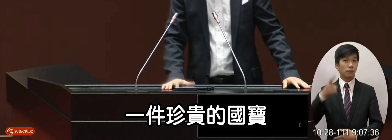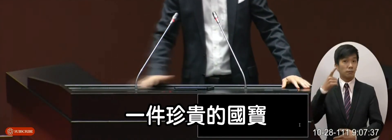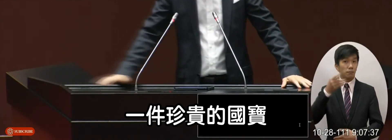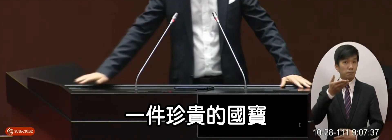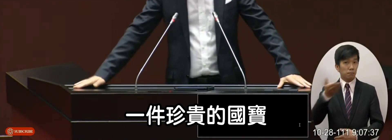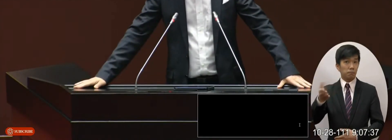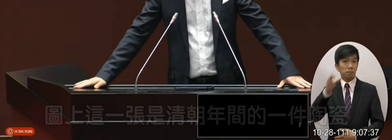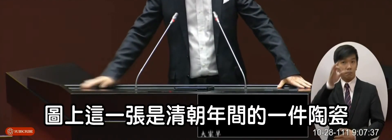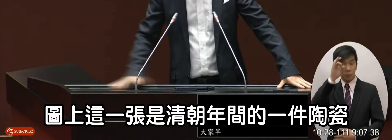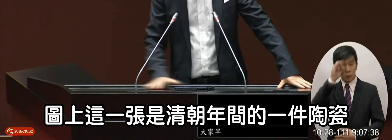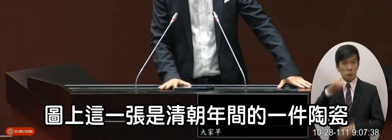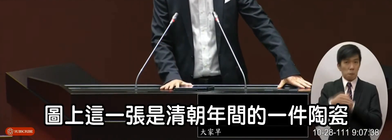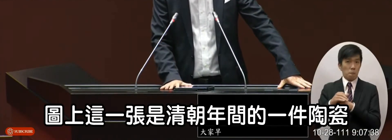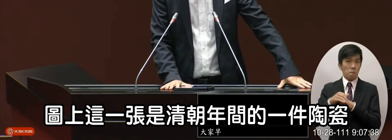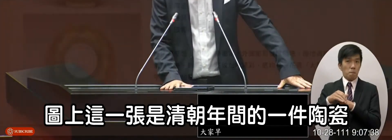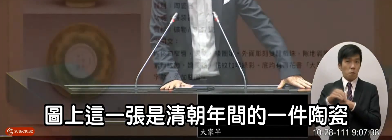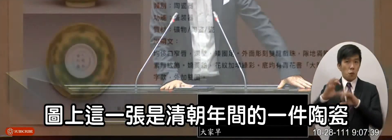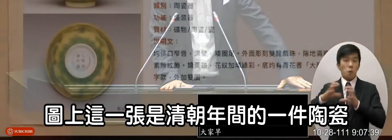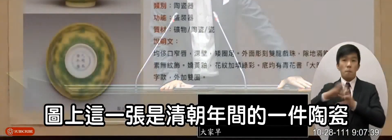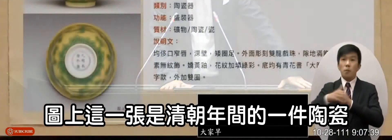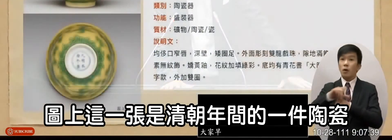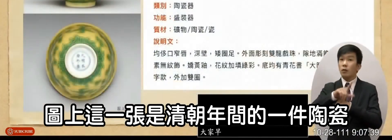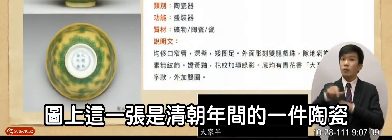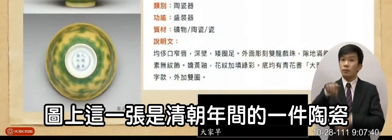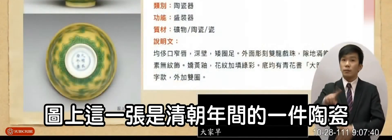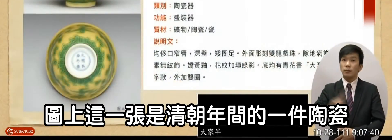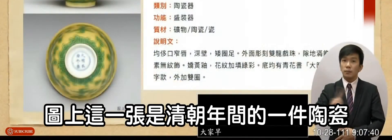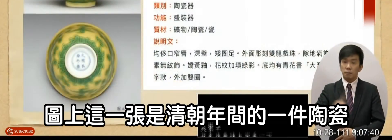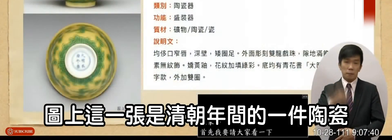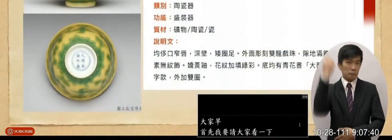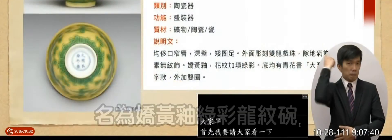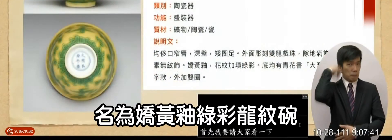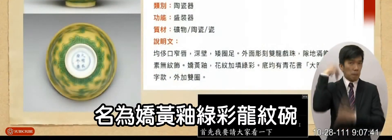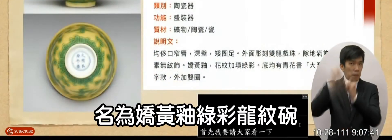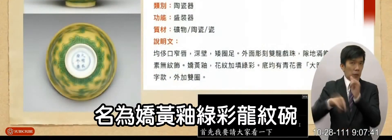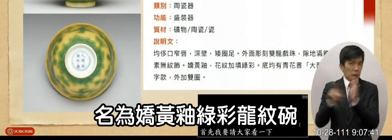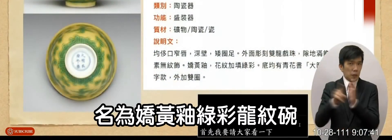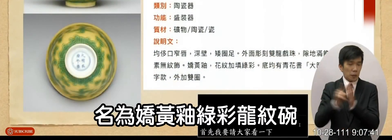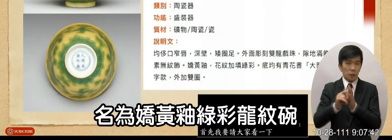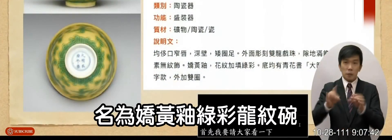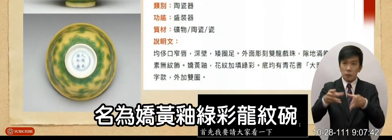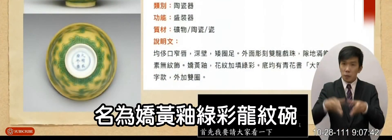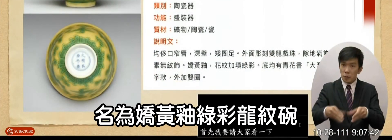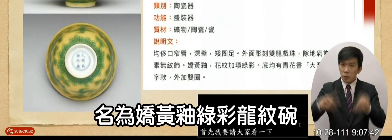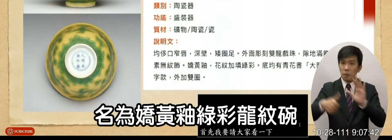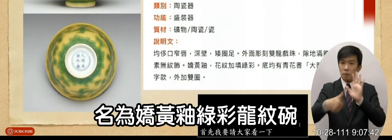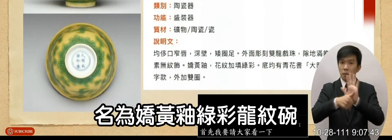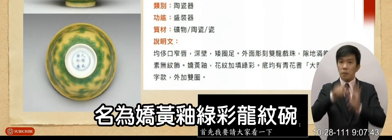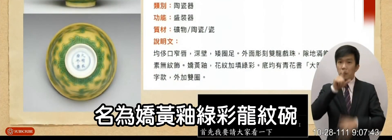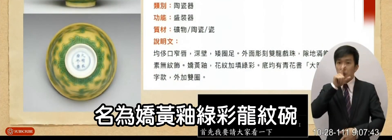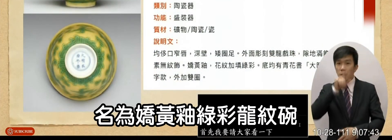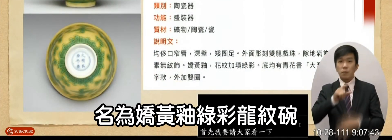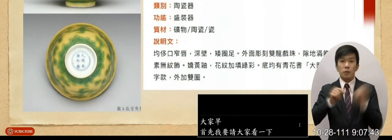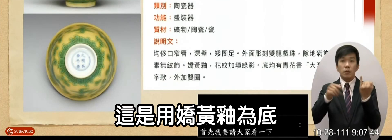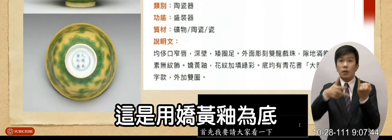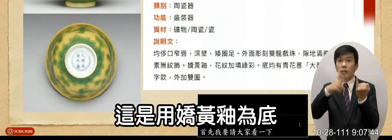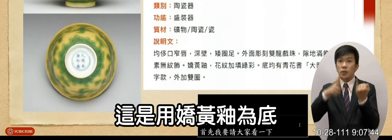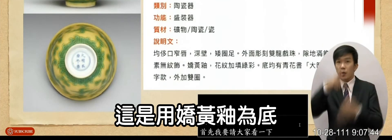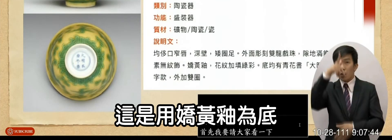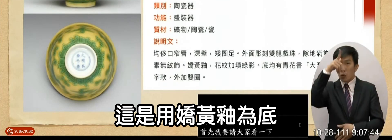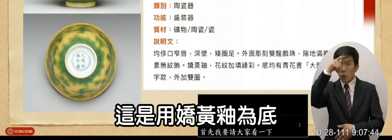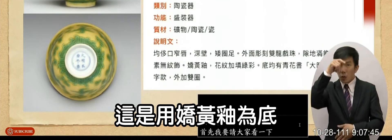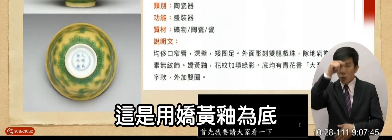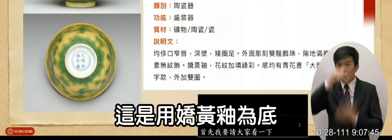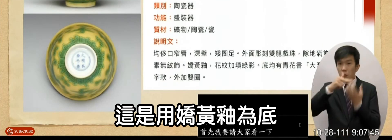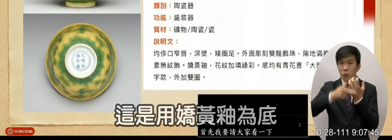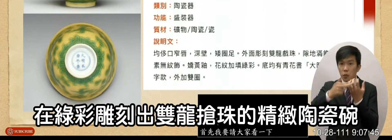贵的国宝，图上这一张是清朝年间的一件陶瓷，名为焦黄釉绿彩龙纹碗，这是用